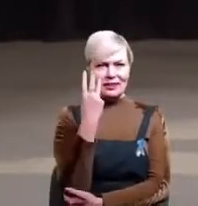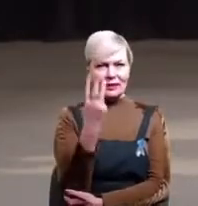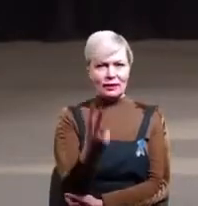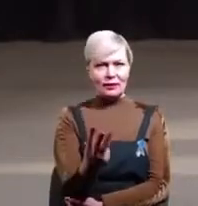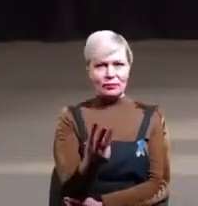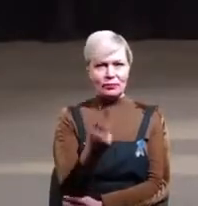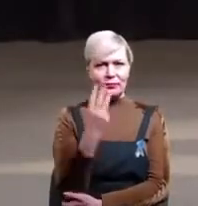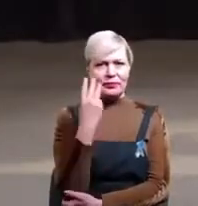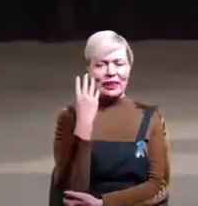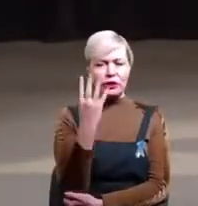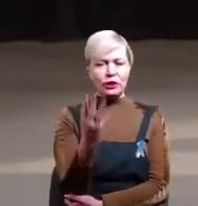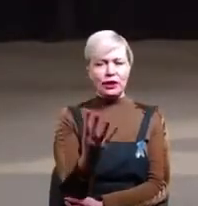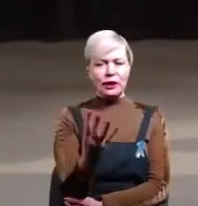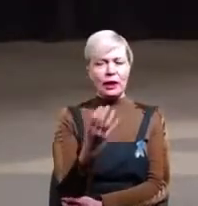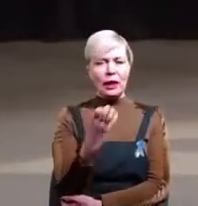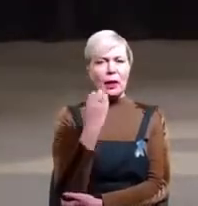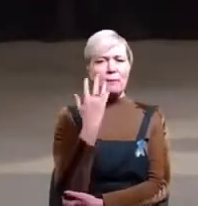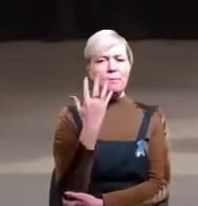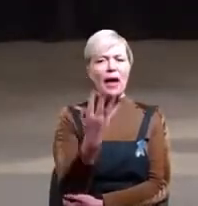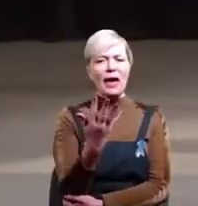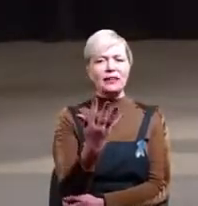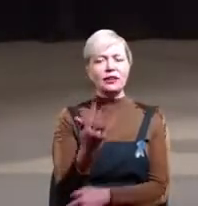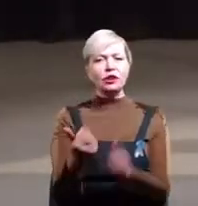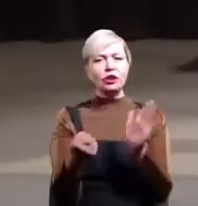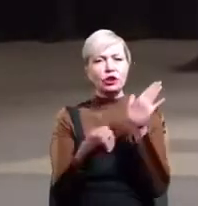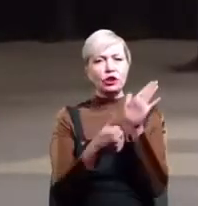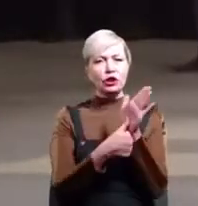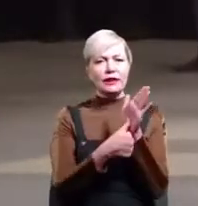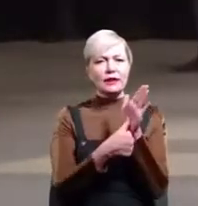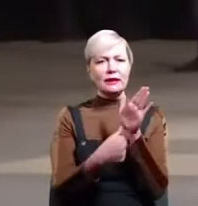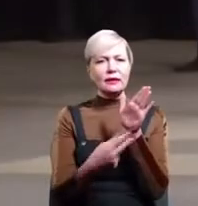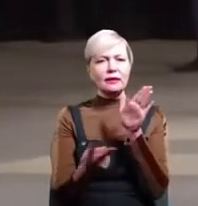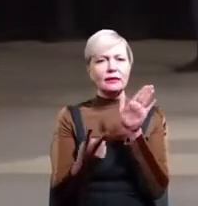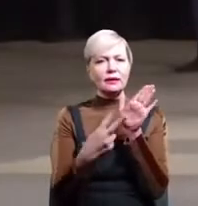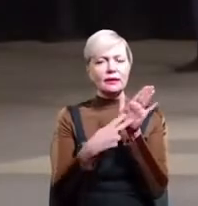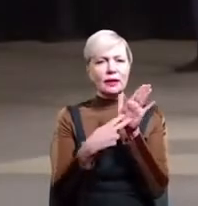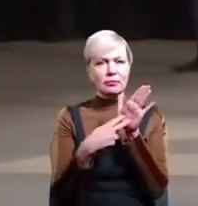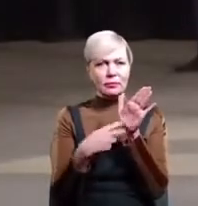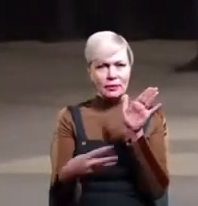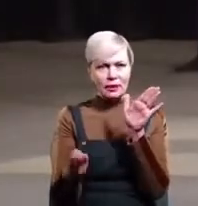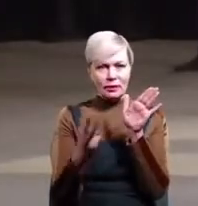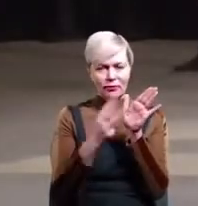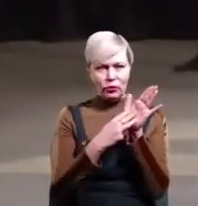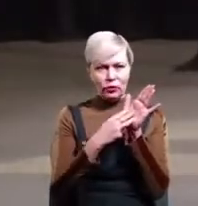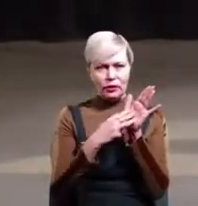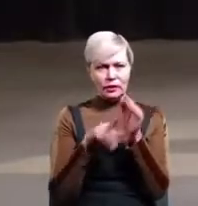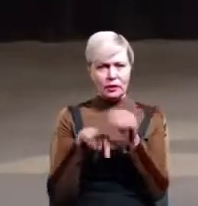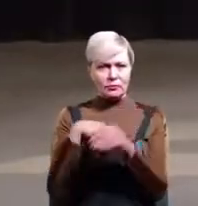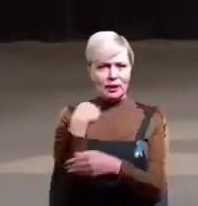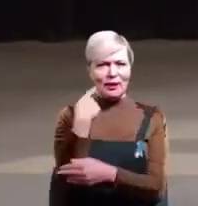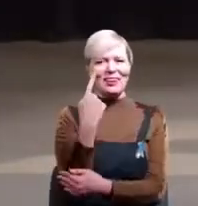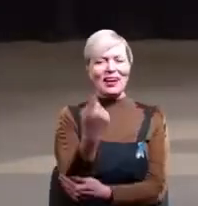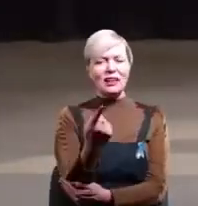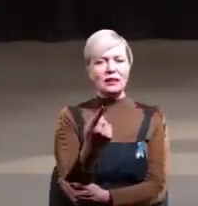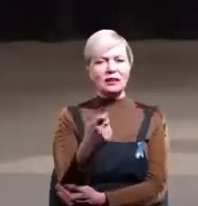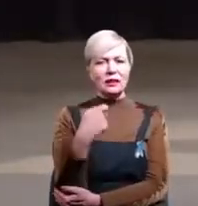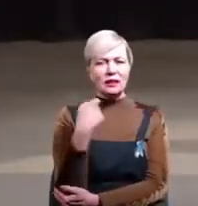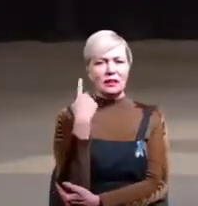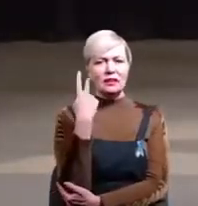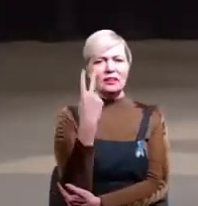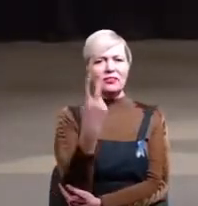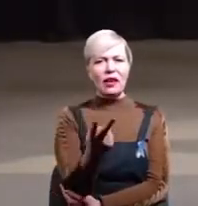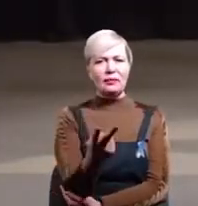три, четыре, пять, шесть, семь, восемь. Раз,